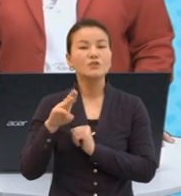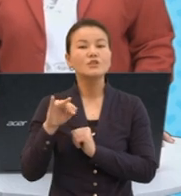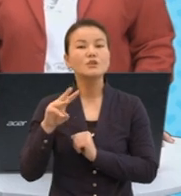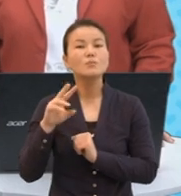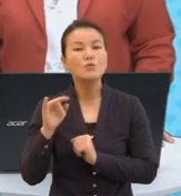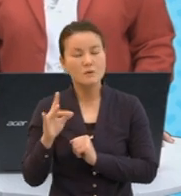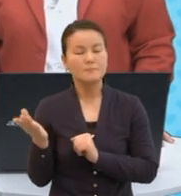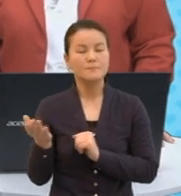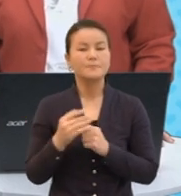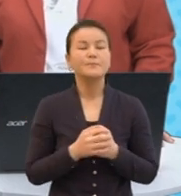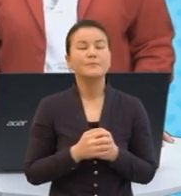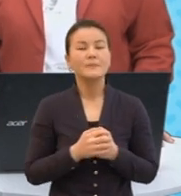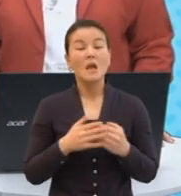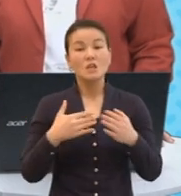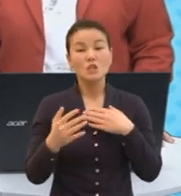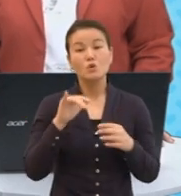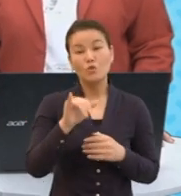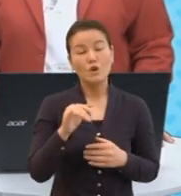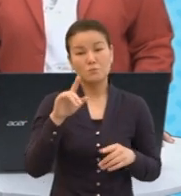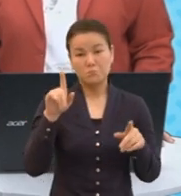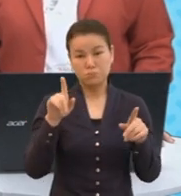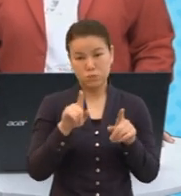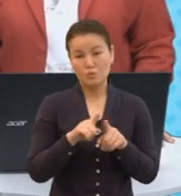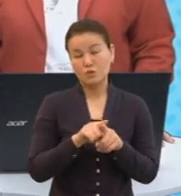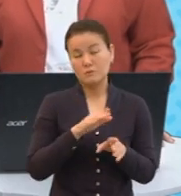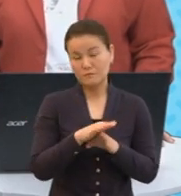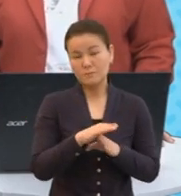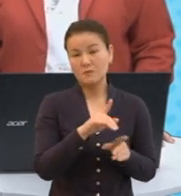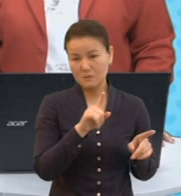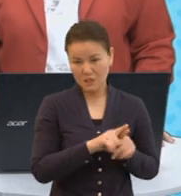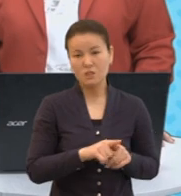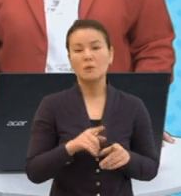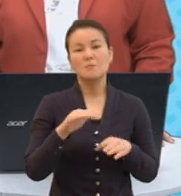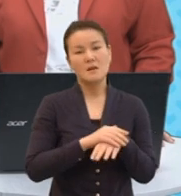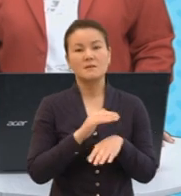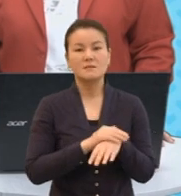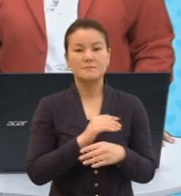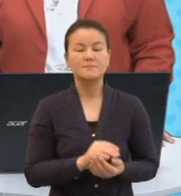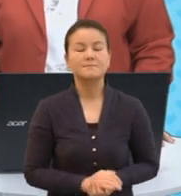Тимур. Если у вас получилось точно так же, вы молодцы.